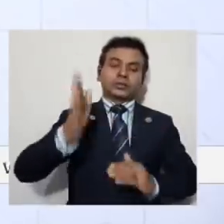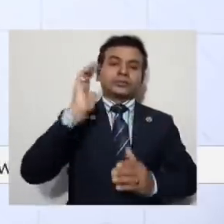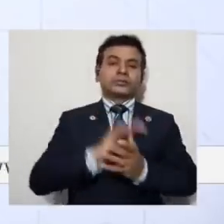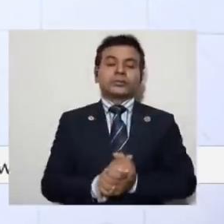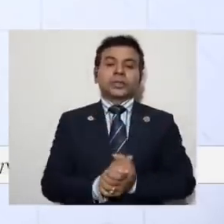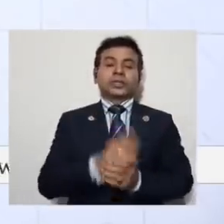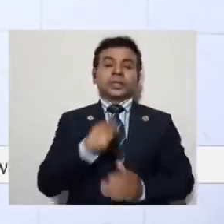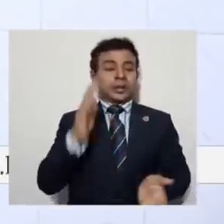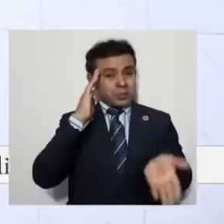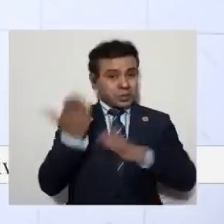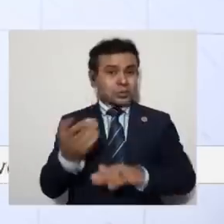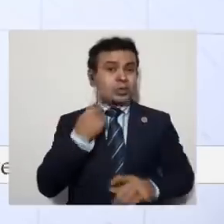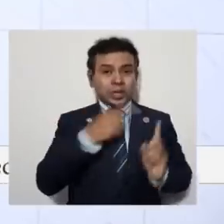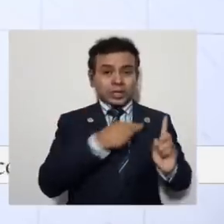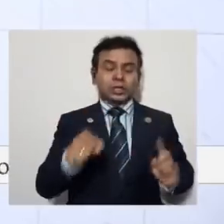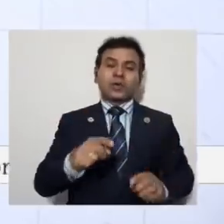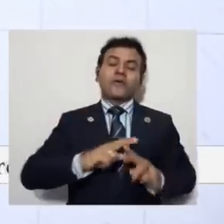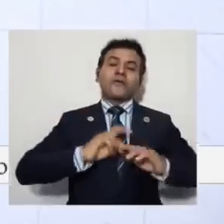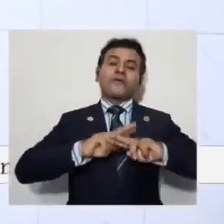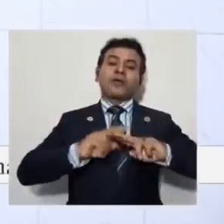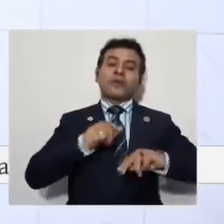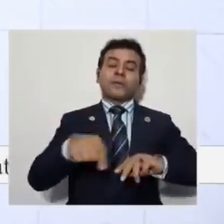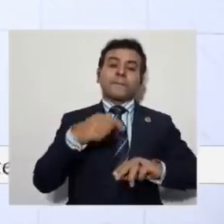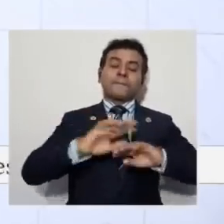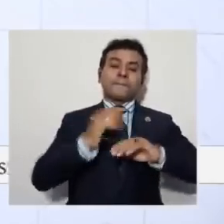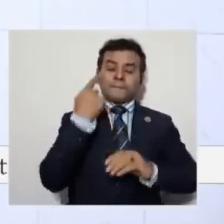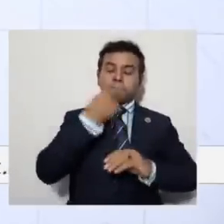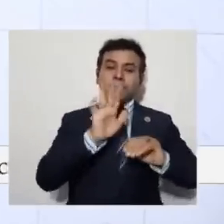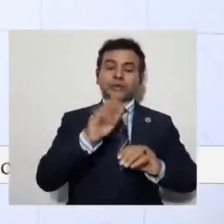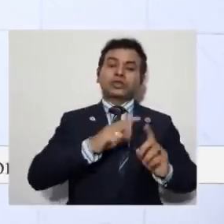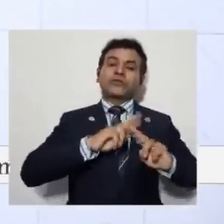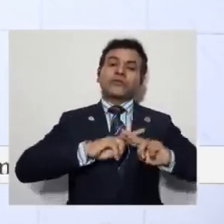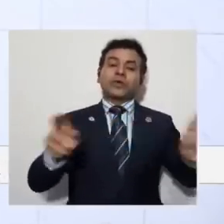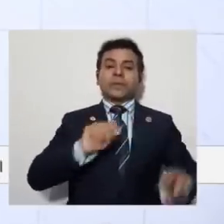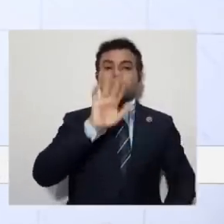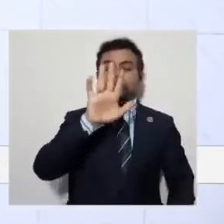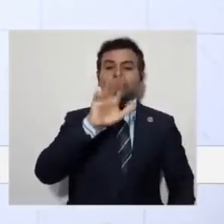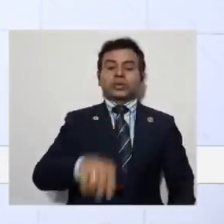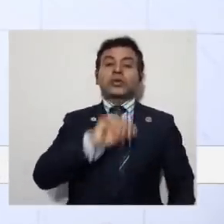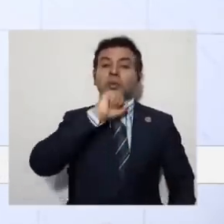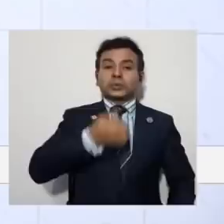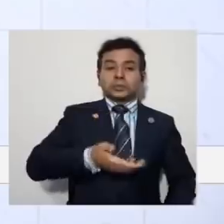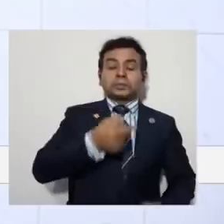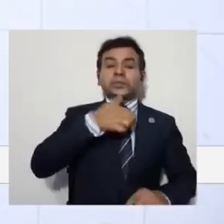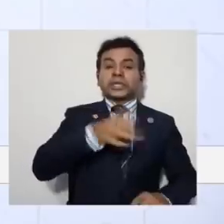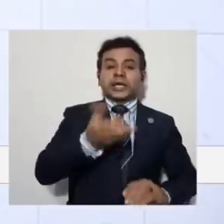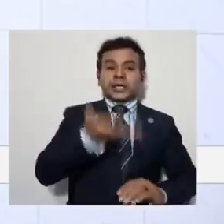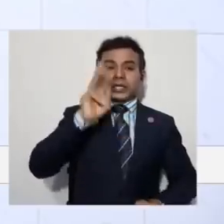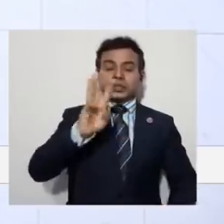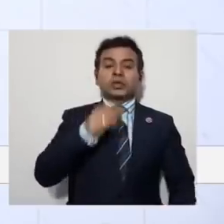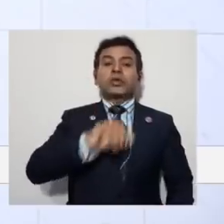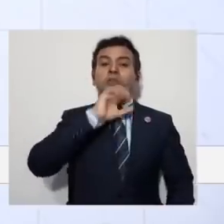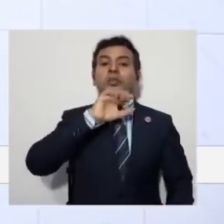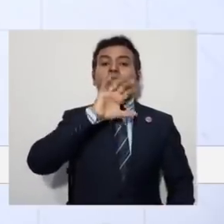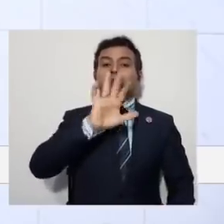যে মৃত্যুবরণ করেছেন যে 5 জন, তাদের মধ্যে সবাই পুরুষ, সকলেই পুরুষ, এবং বয়স